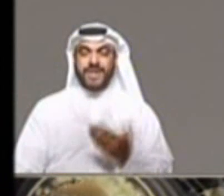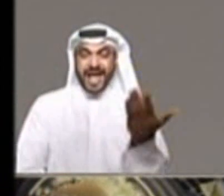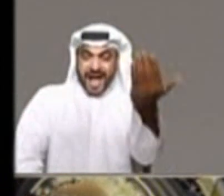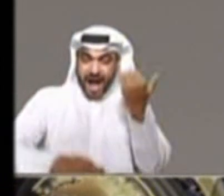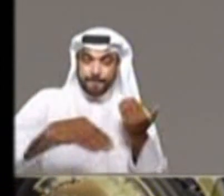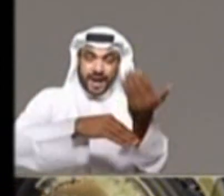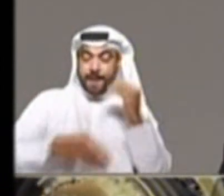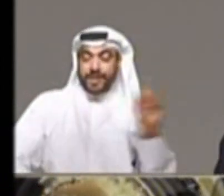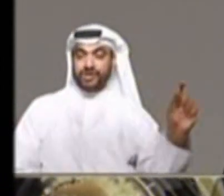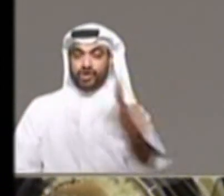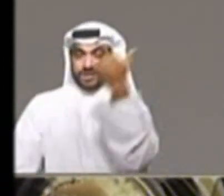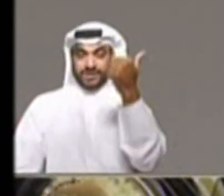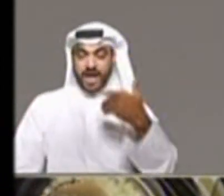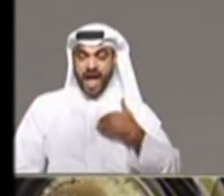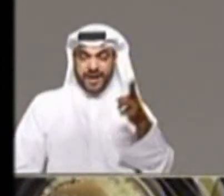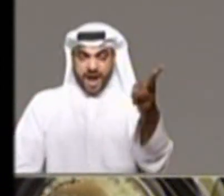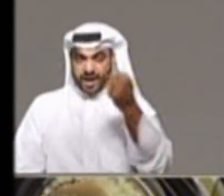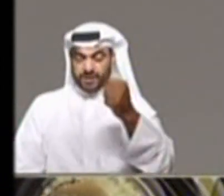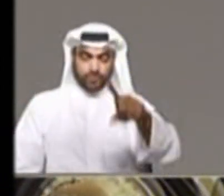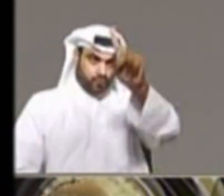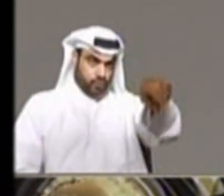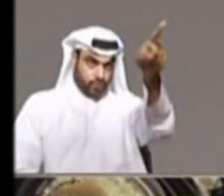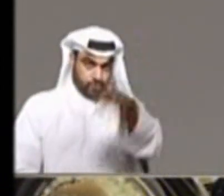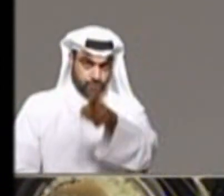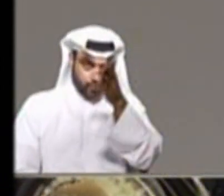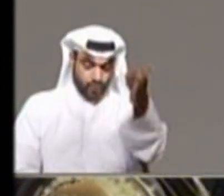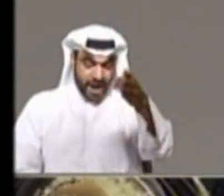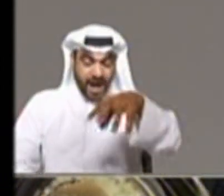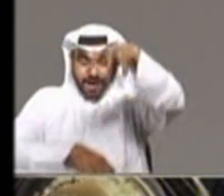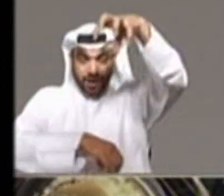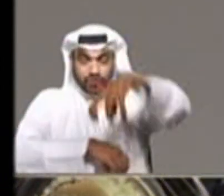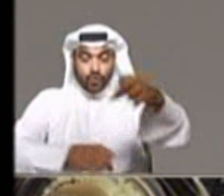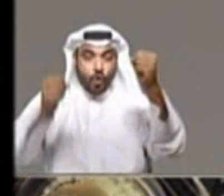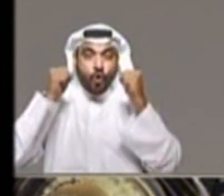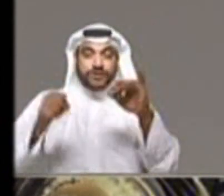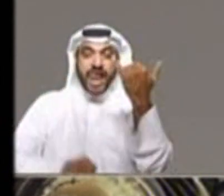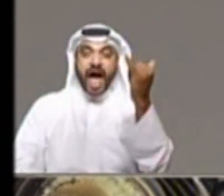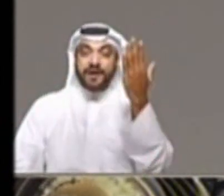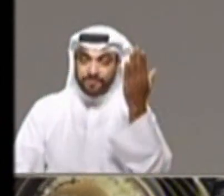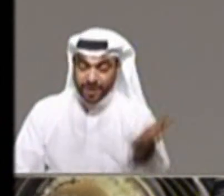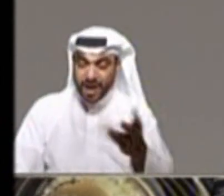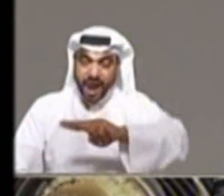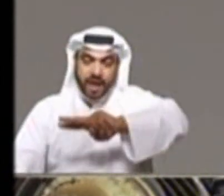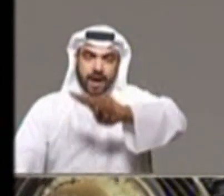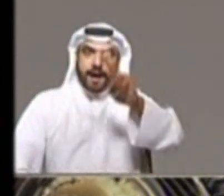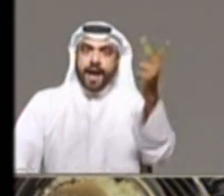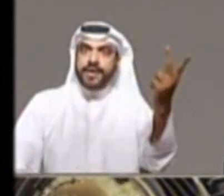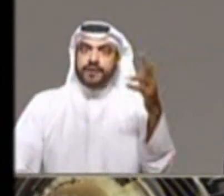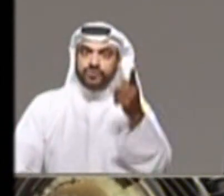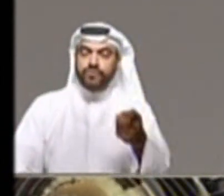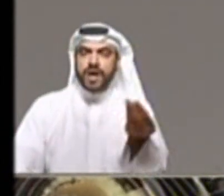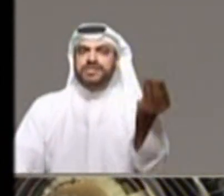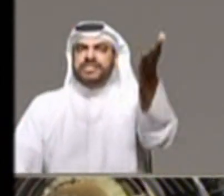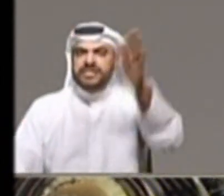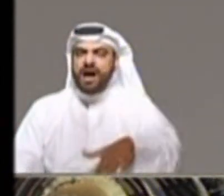6 أشهر كنا هنا نرفض ونشجب تغيير وضع القدس باعتبارها عاصمة للكيان الغاصب، فإذا بمزيد